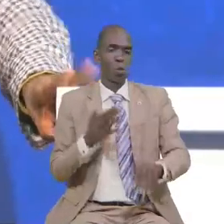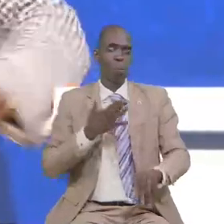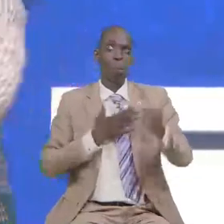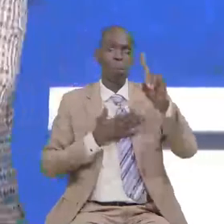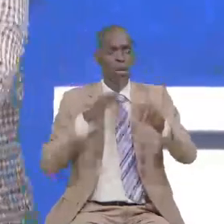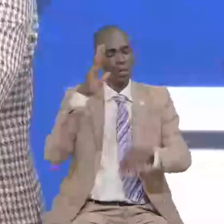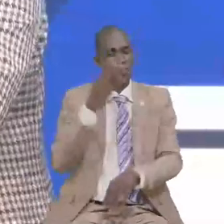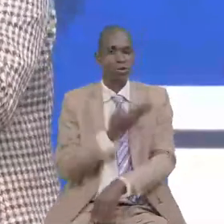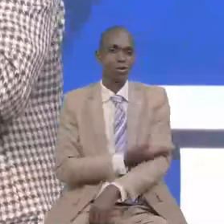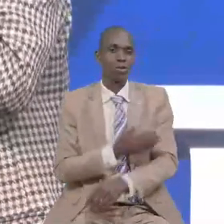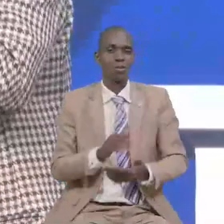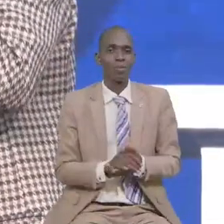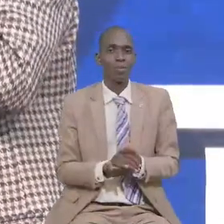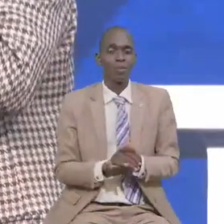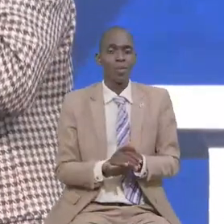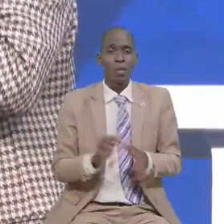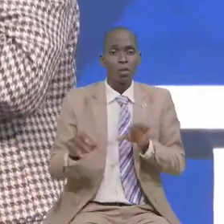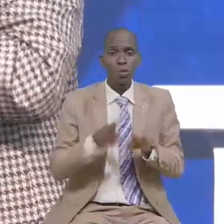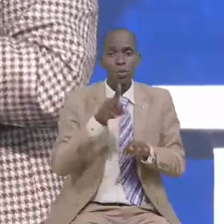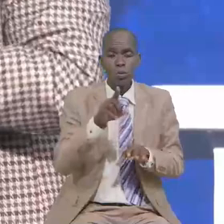faites ? Non, mon fils.